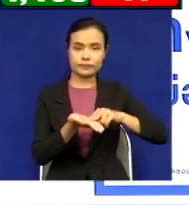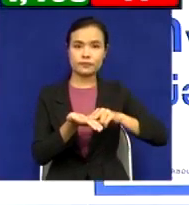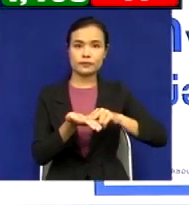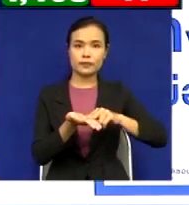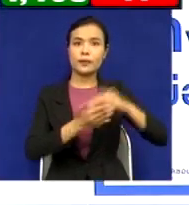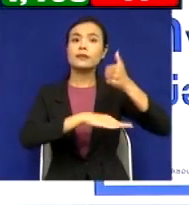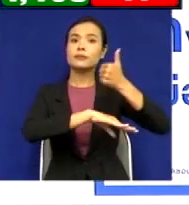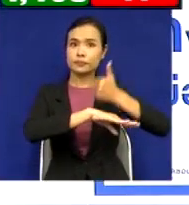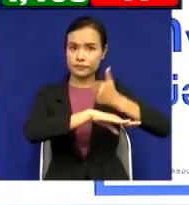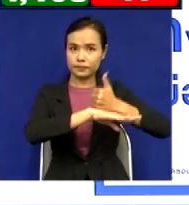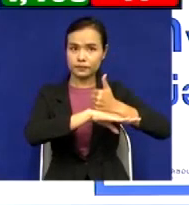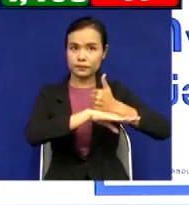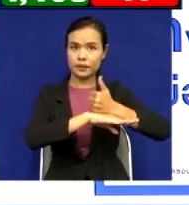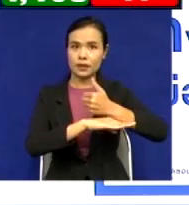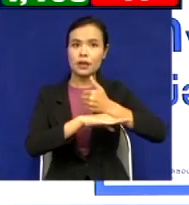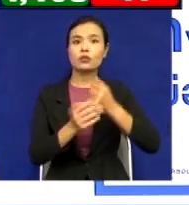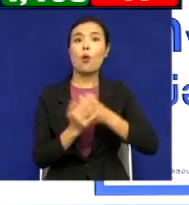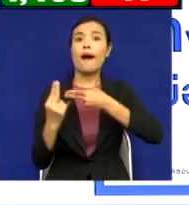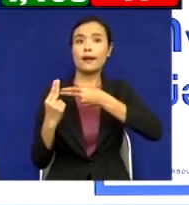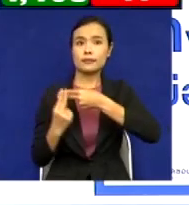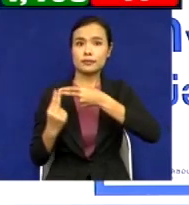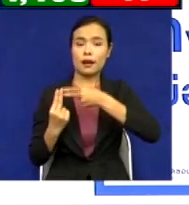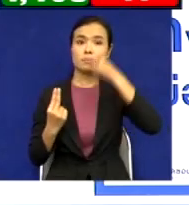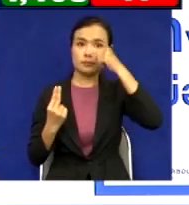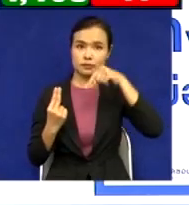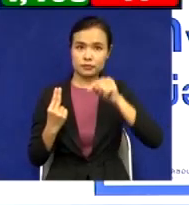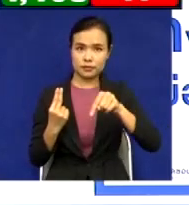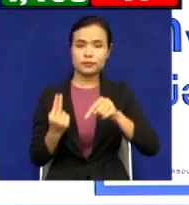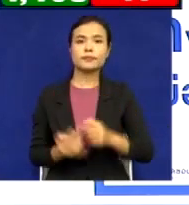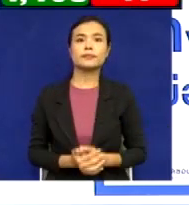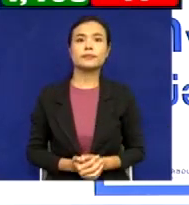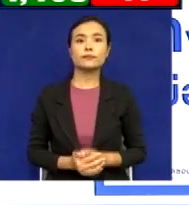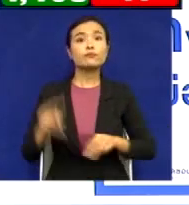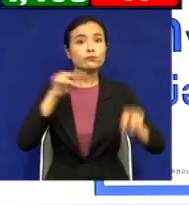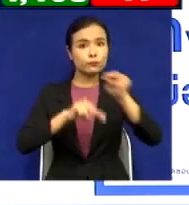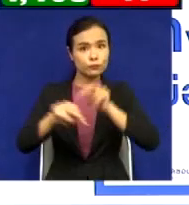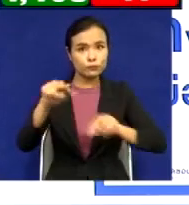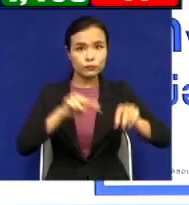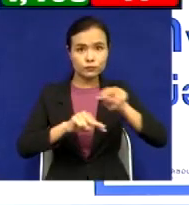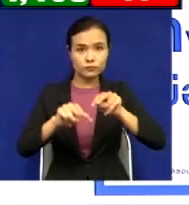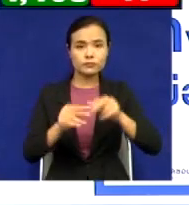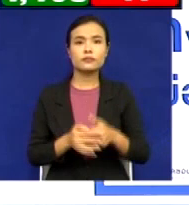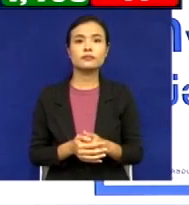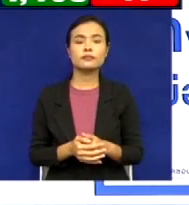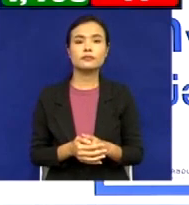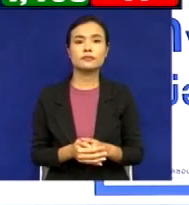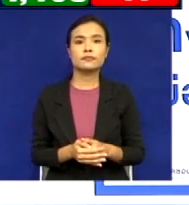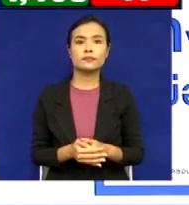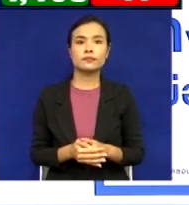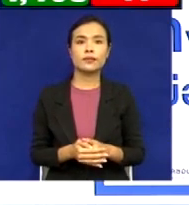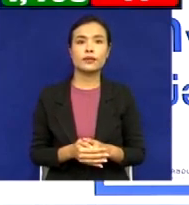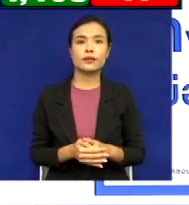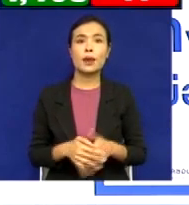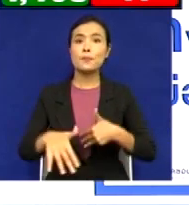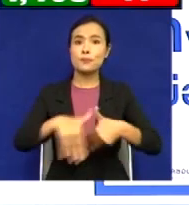ผู้อำนวยการสภากาชาดไทยนะครับเพื่อที่จะดูแลพี่น้องผู้ประกอบ